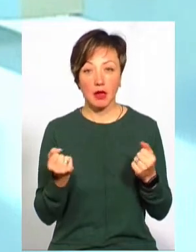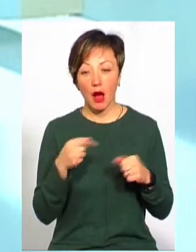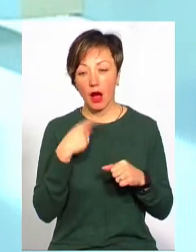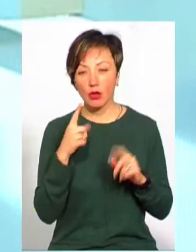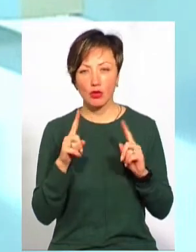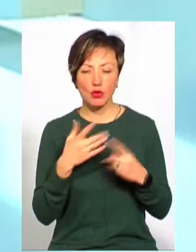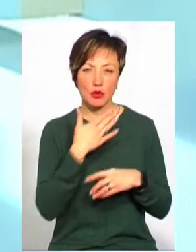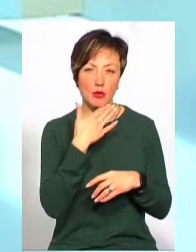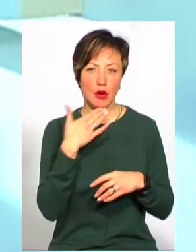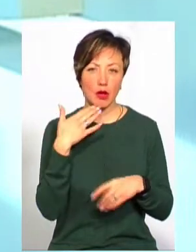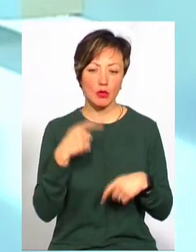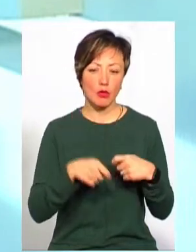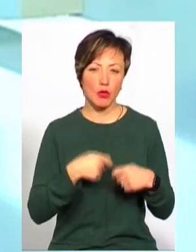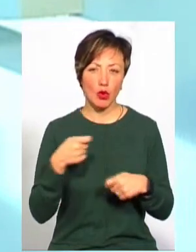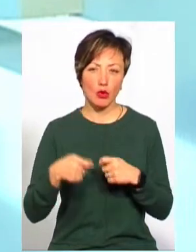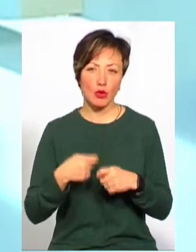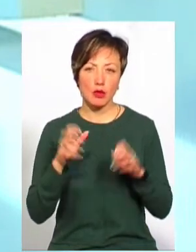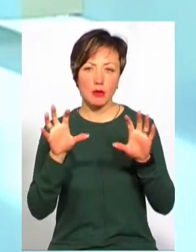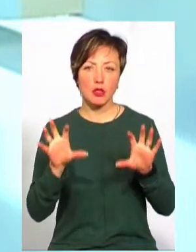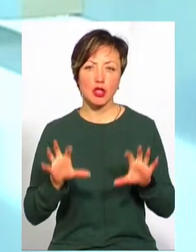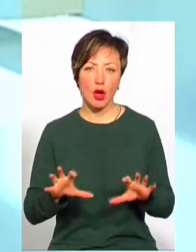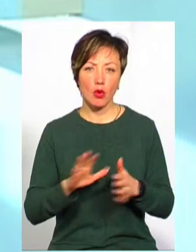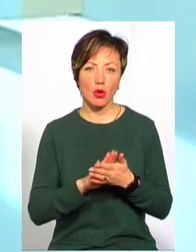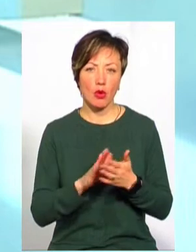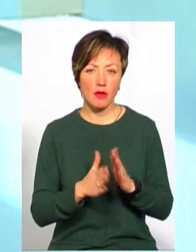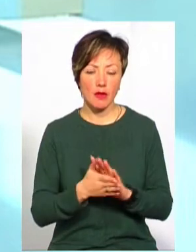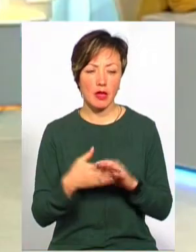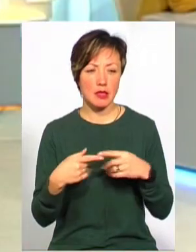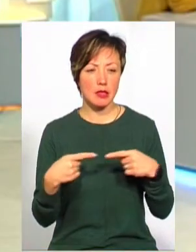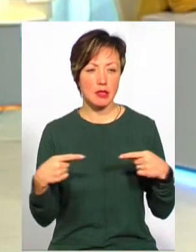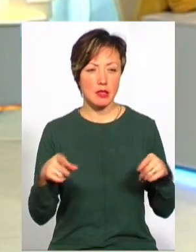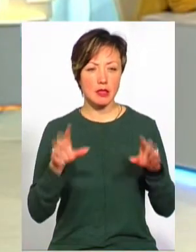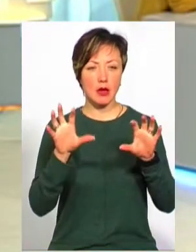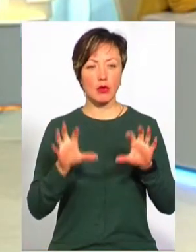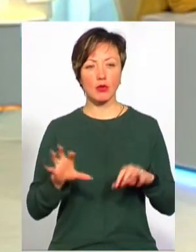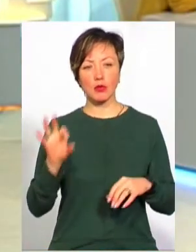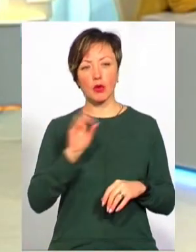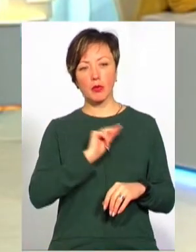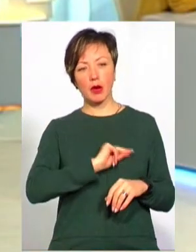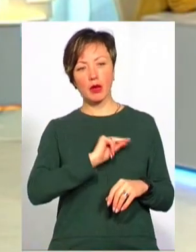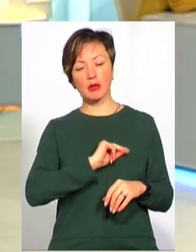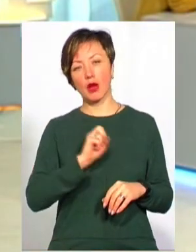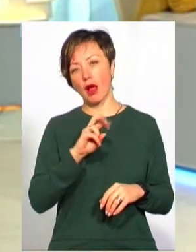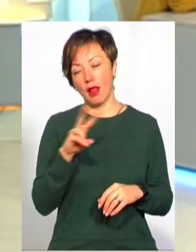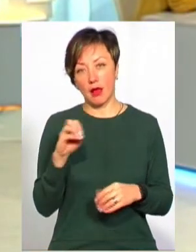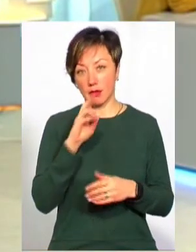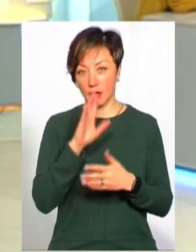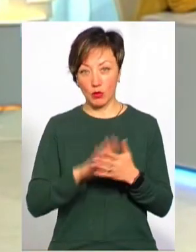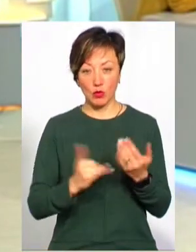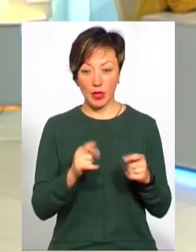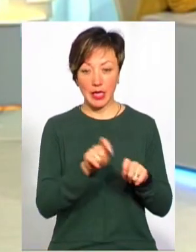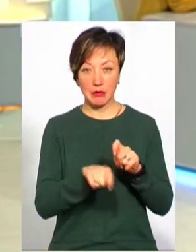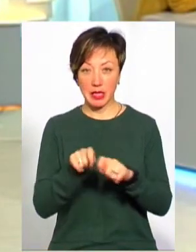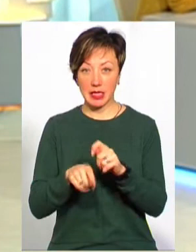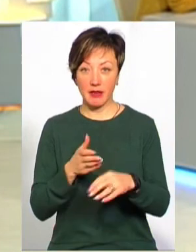там дуже багато порушено міжнародних конвенцій, законодавство про працю, але даруйте, а сьогодні